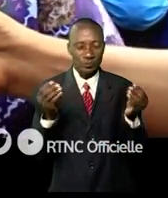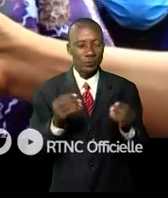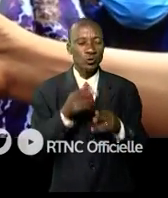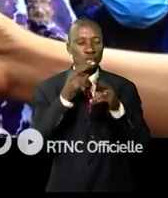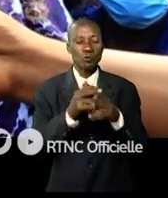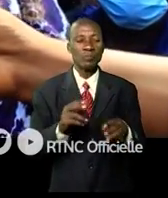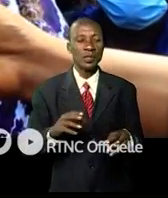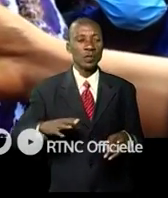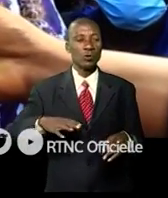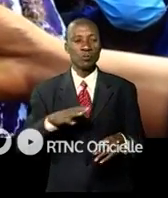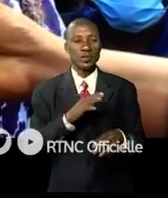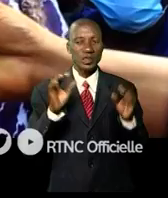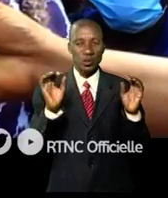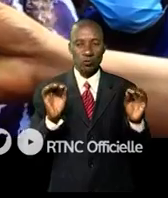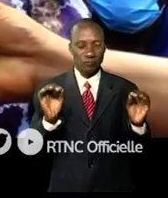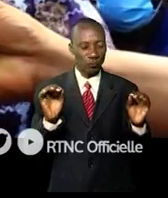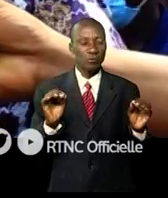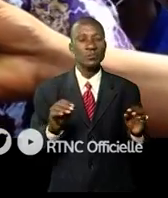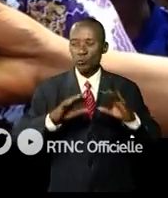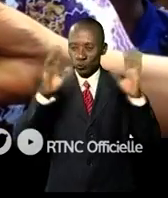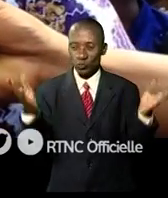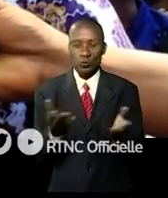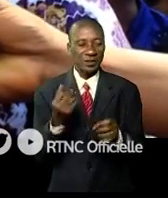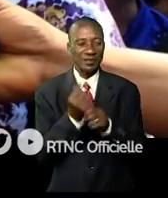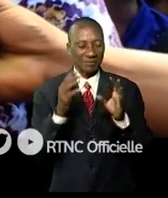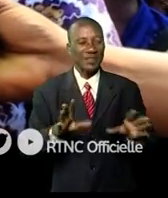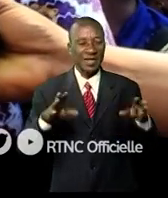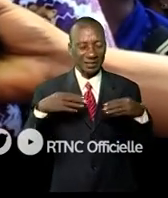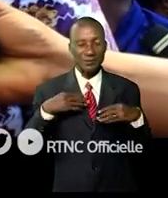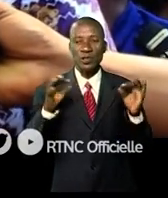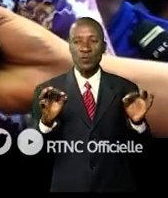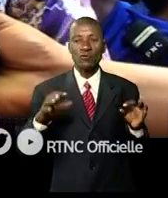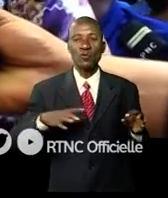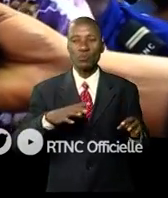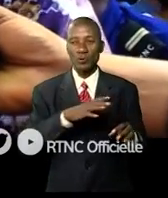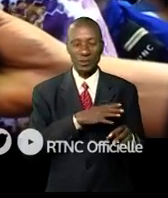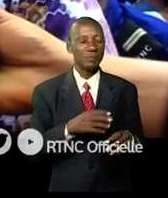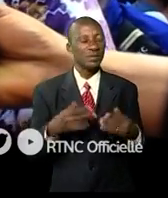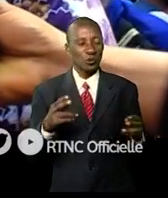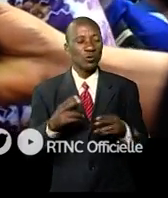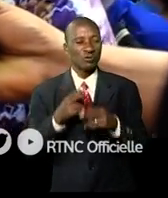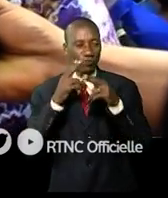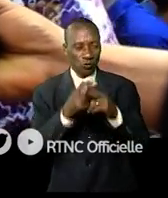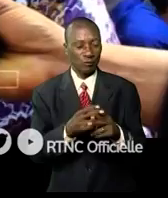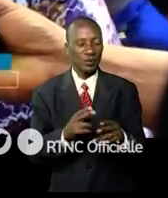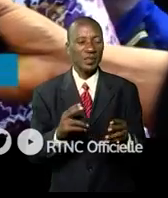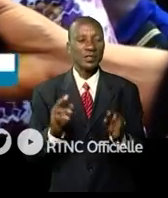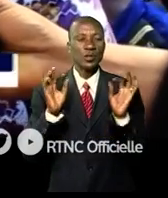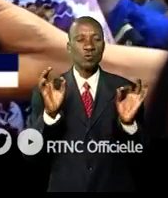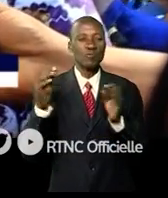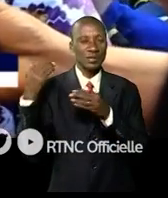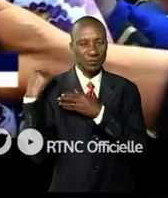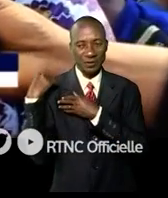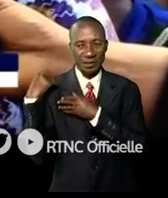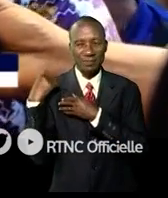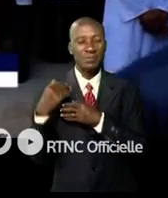est d'ailleurs accepté par tout le monde ici. Et c'était une nomination objective. Donc ce sont des agents de Mamayemo qui